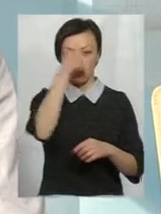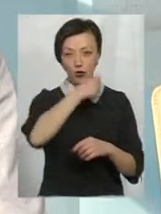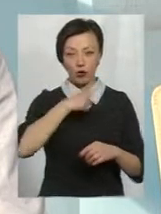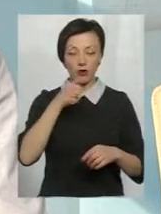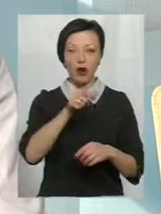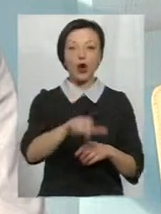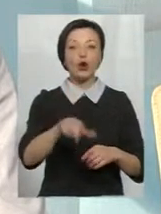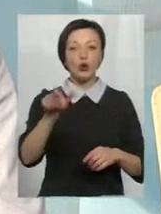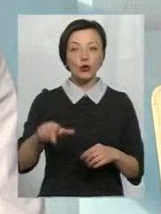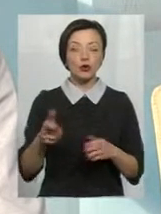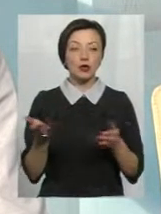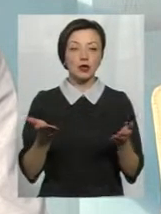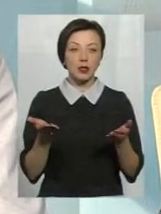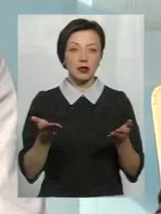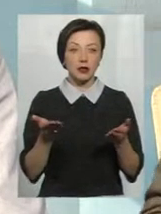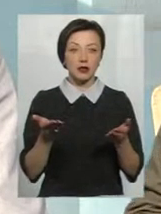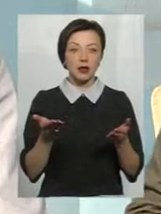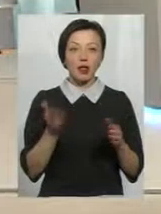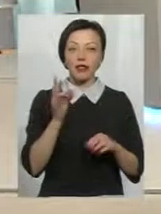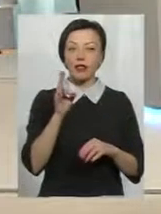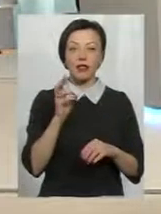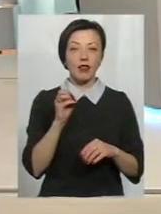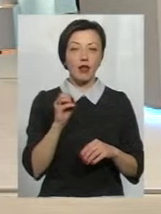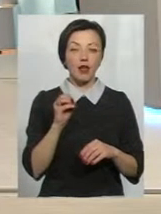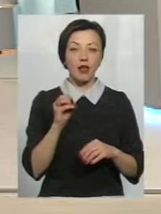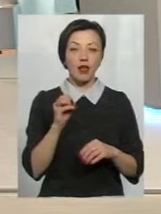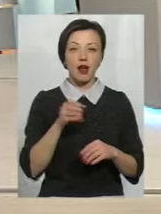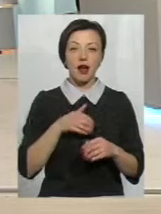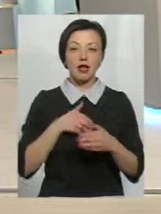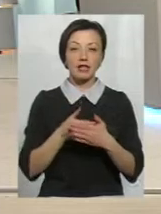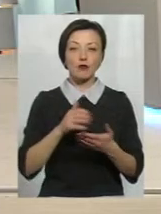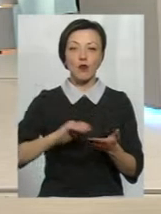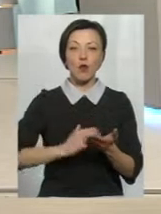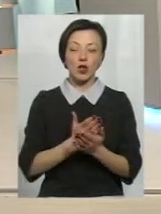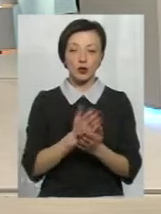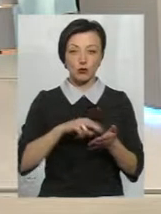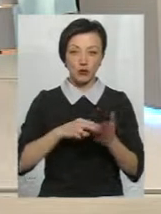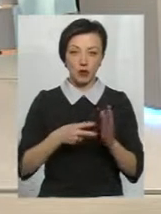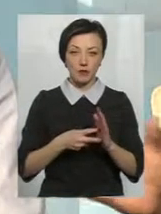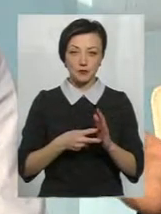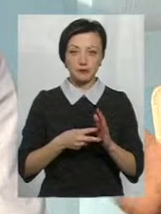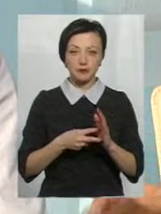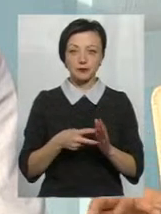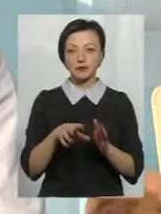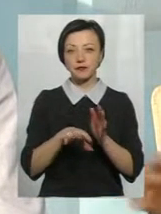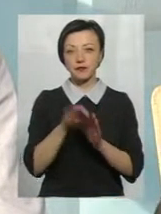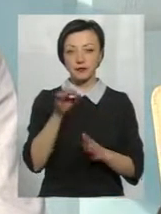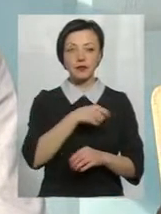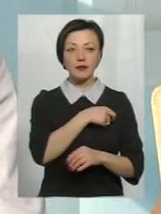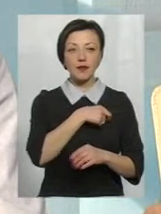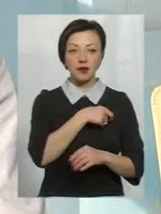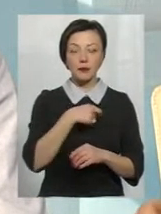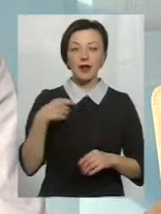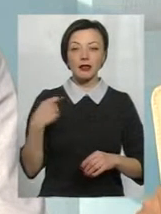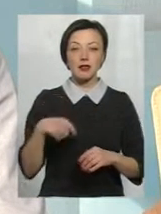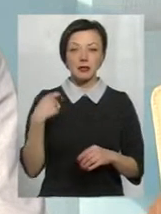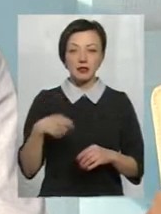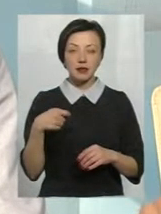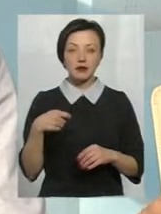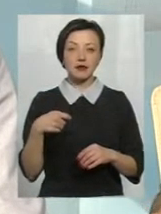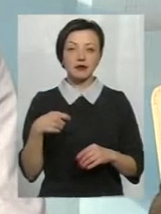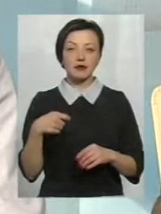це люди не самі активні в плані політичному, тому що обирають депутатів, президентів, саме